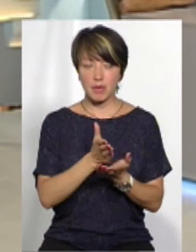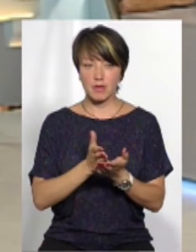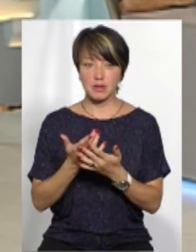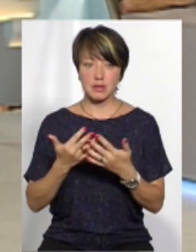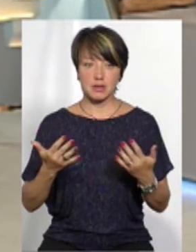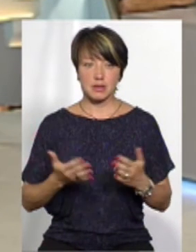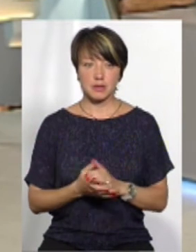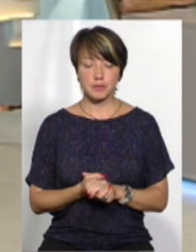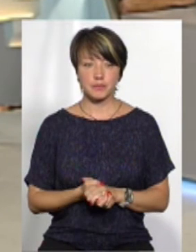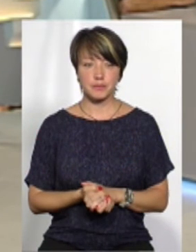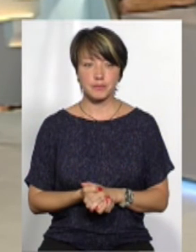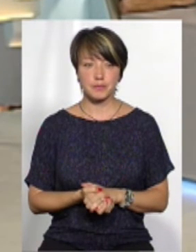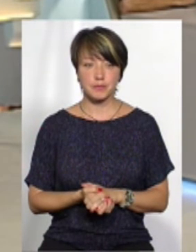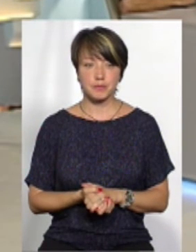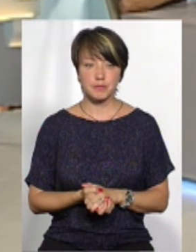направленості?